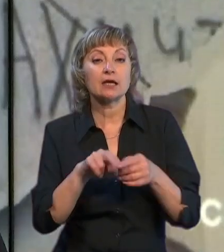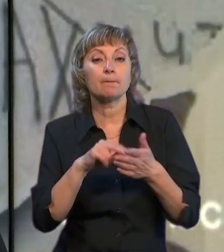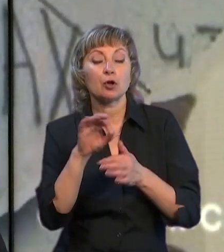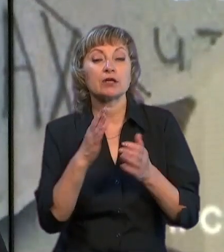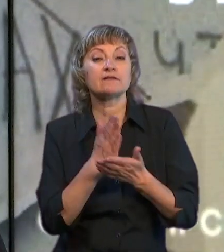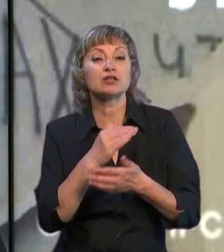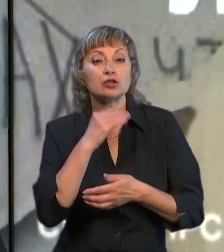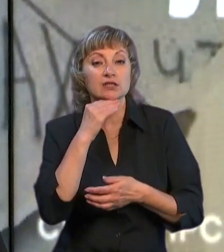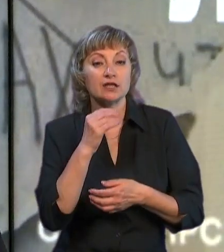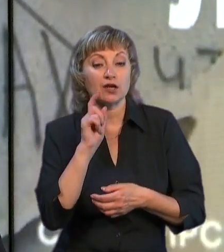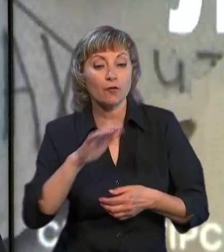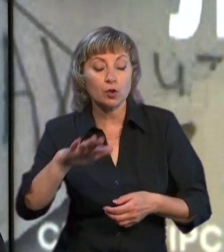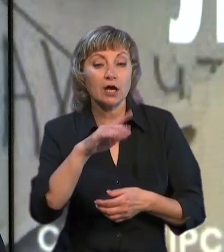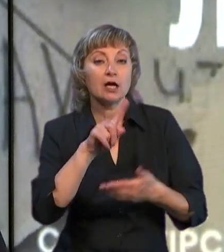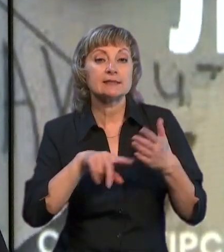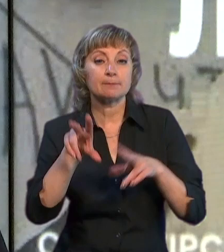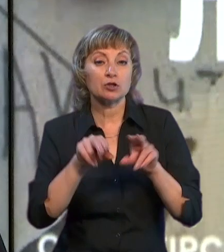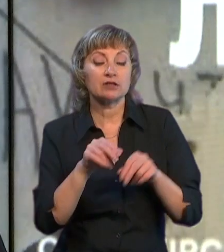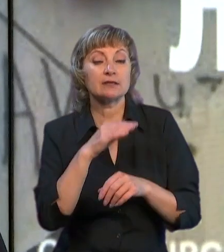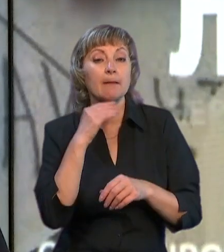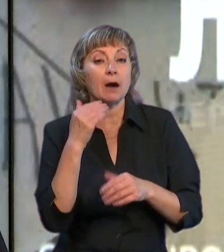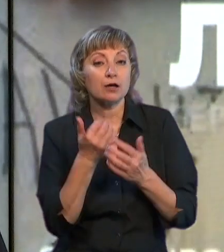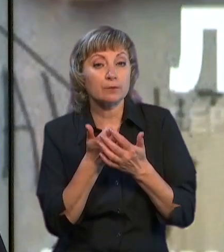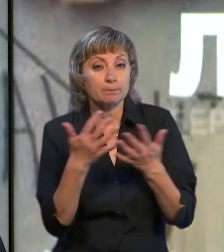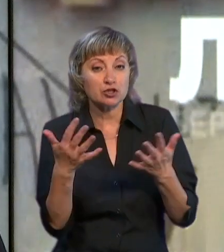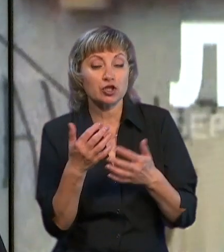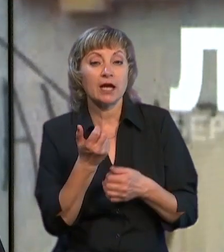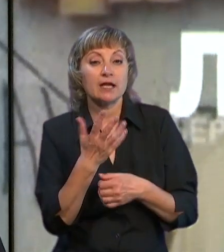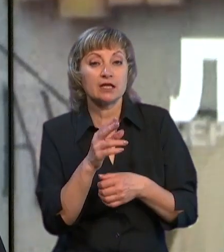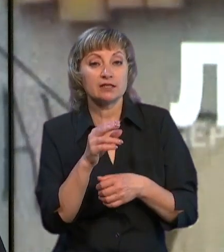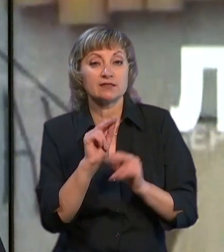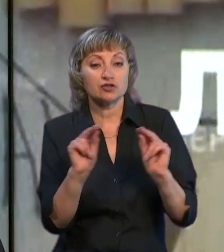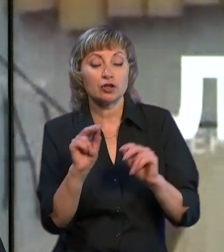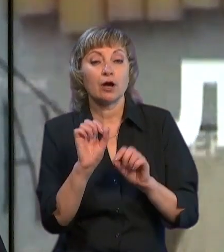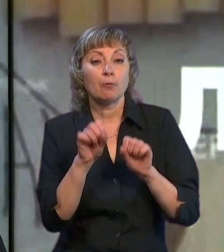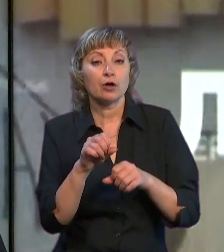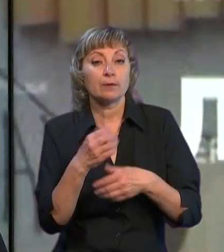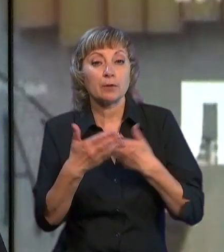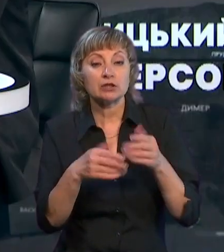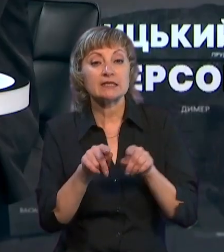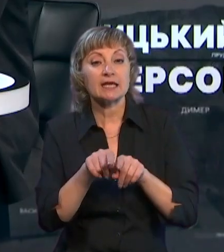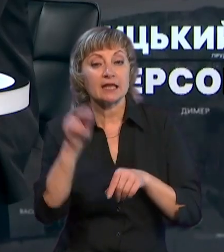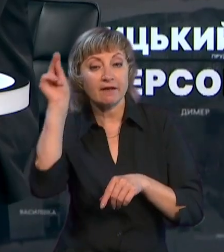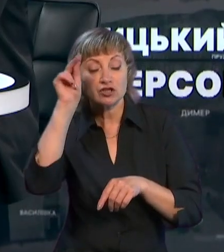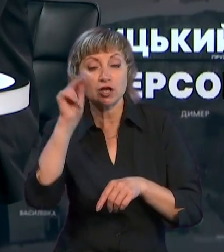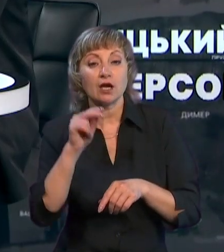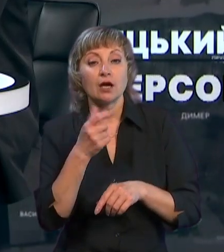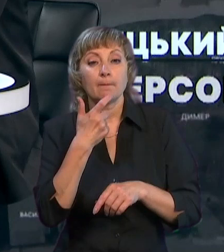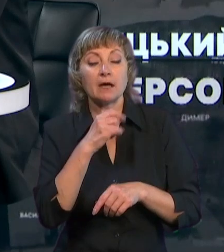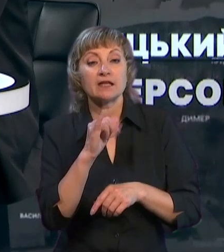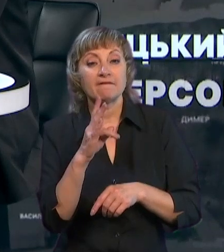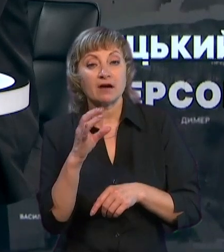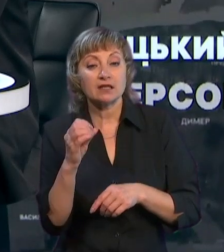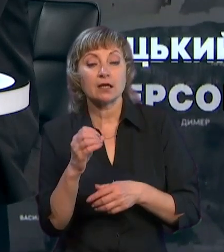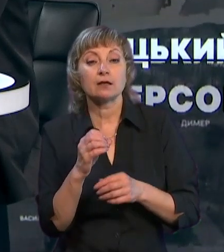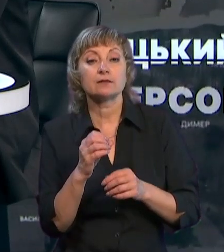і сподіваюся, що набагато більша кількість вчителів змогла пройти такі подібні навчання. Скажіть, будь ласка, пане Іване,